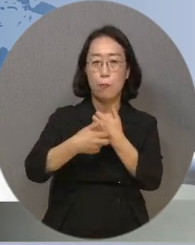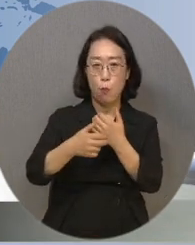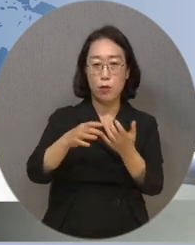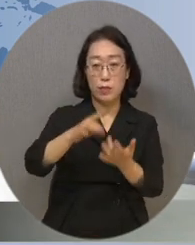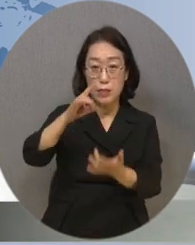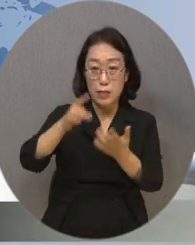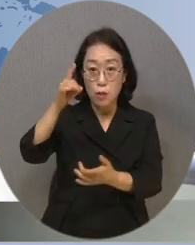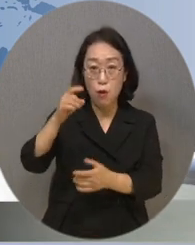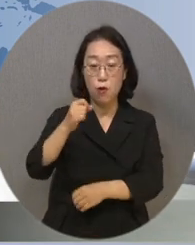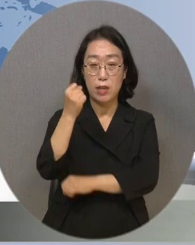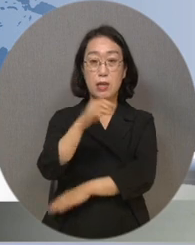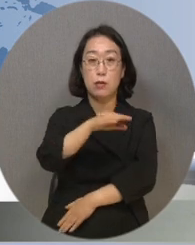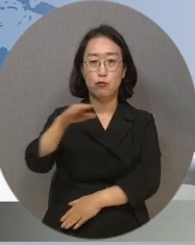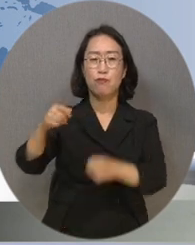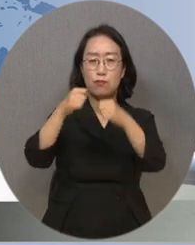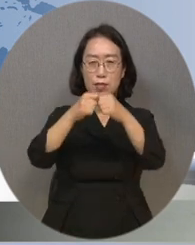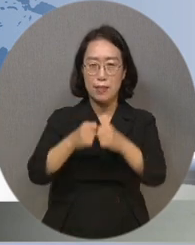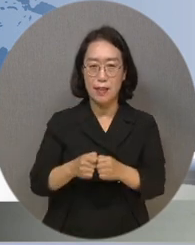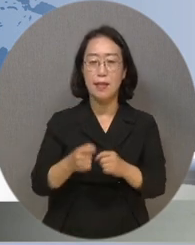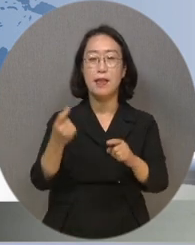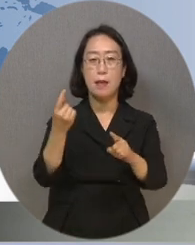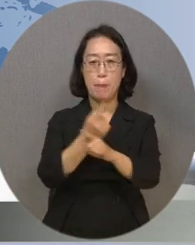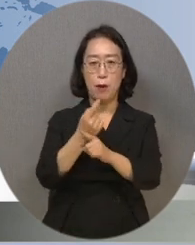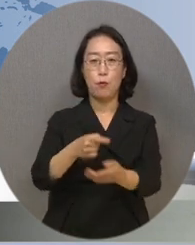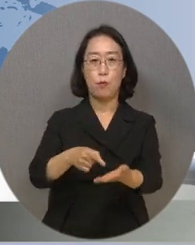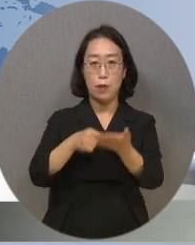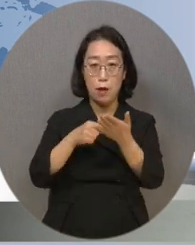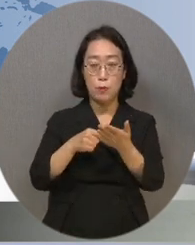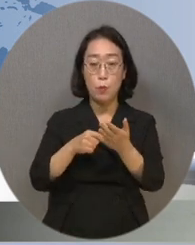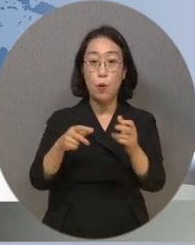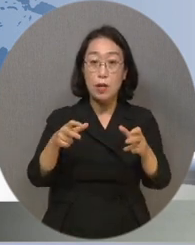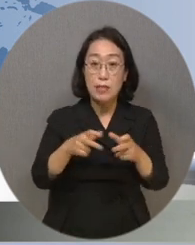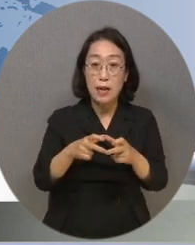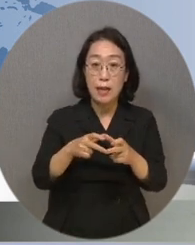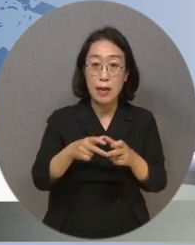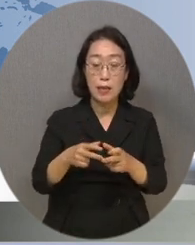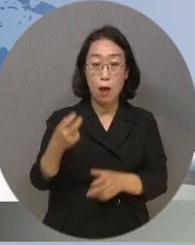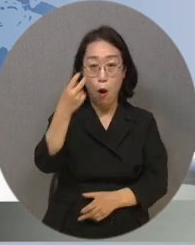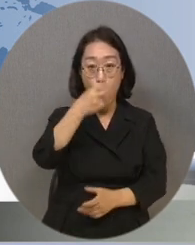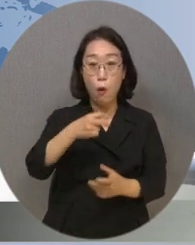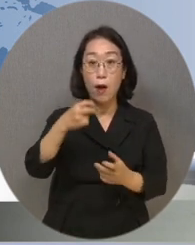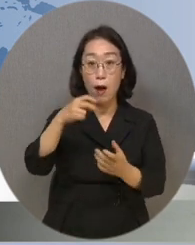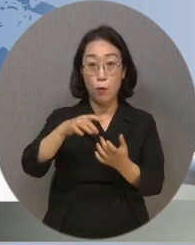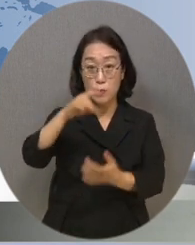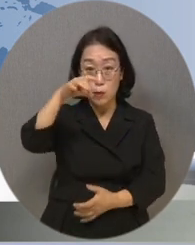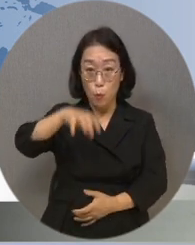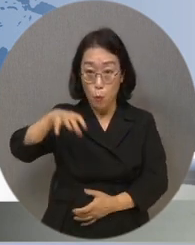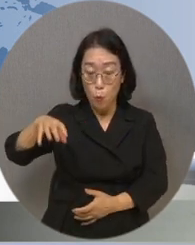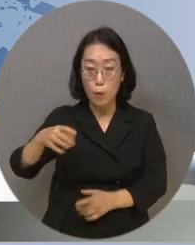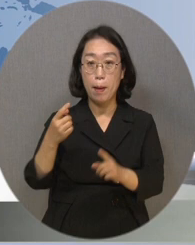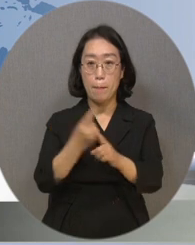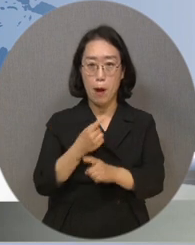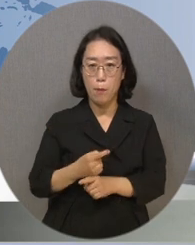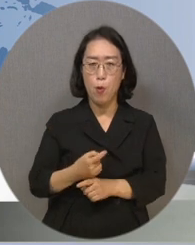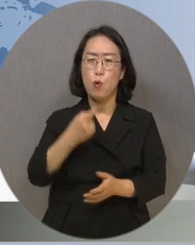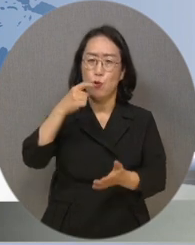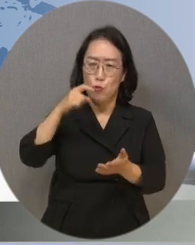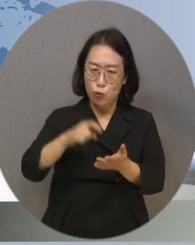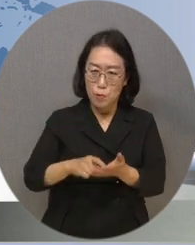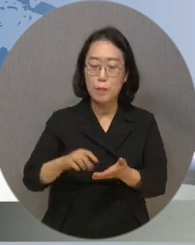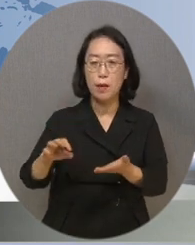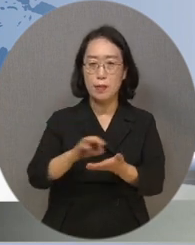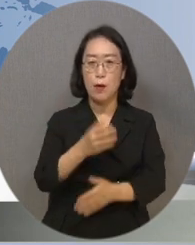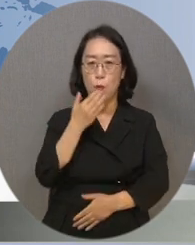관련 기준이 구체화됩니다. 또 장애인 건강검진기관 지정 제도를 개선해 당사자의 의료 접근성을